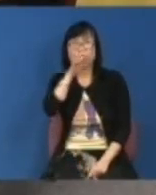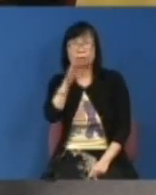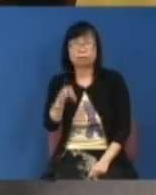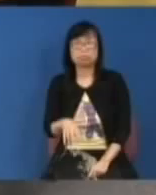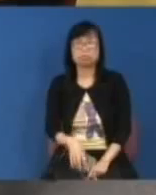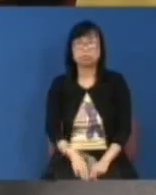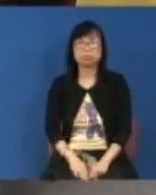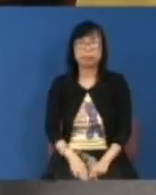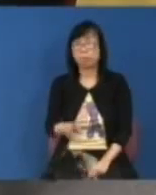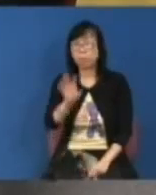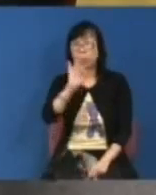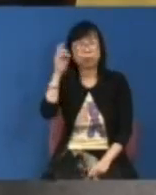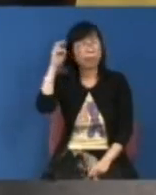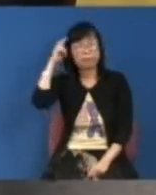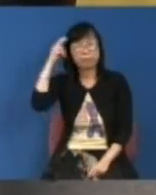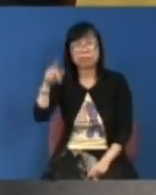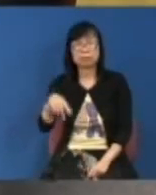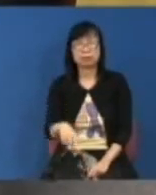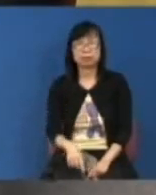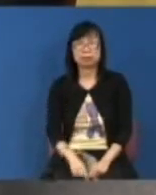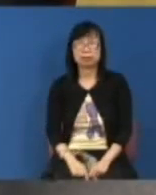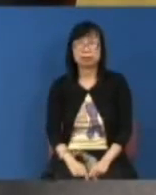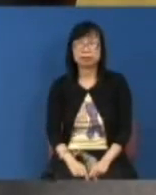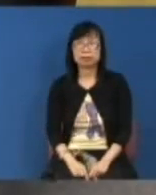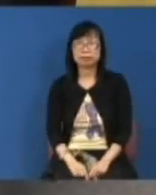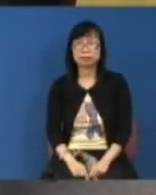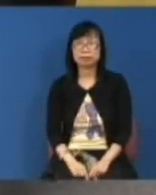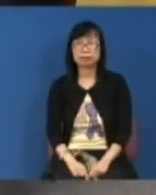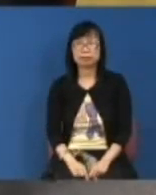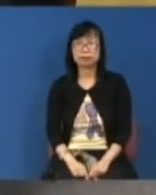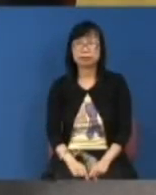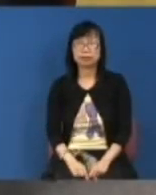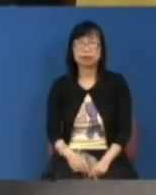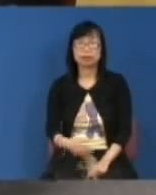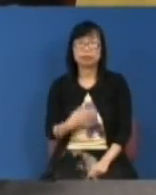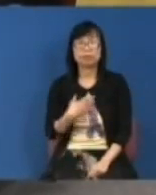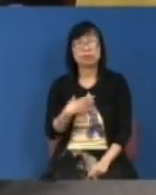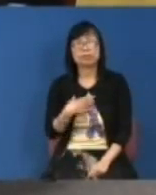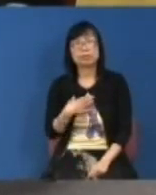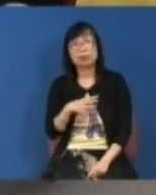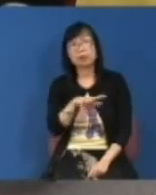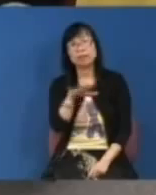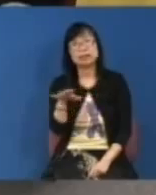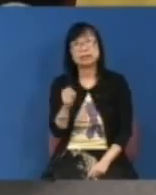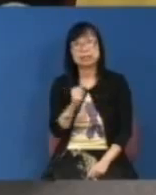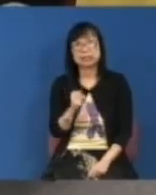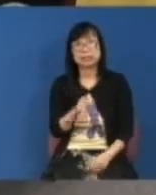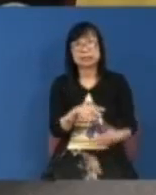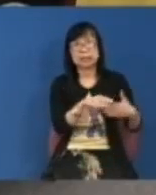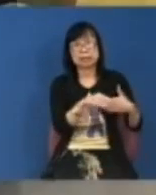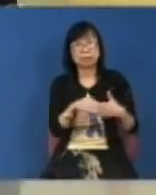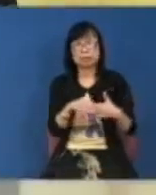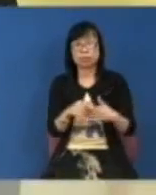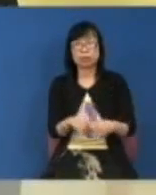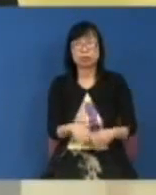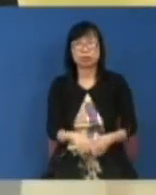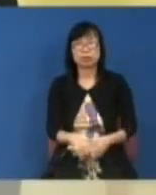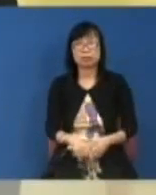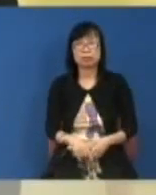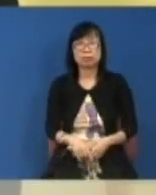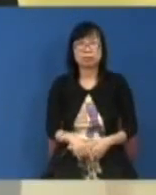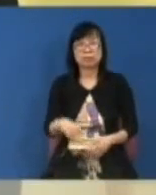即係佢唔使。 佢講曬啦，佢乜都佢講曬啦，即 係。我哋已經引咗佢上當啦。呢、這個路徑意大利人咧，一